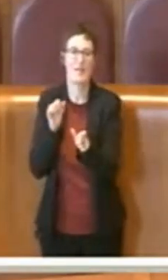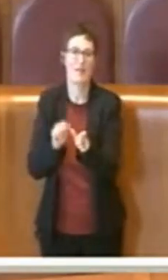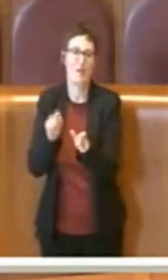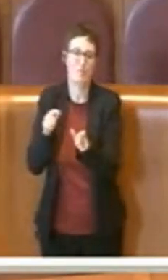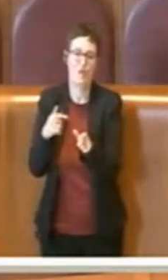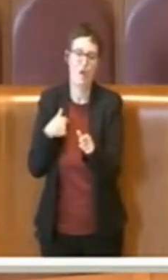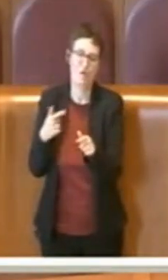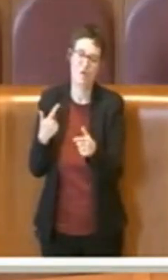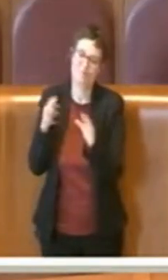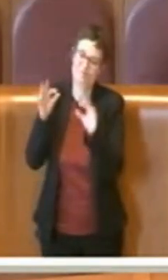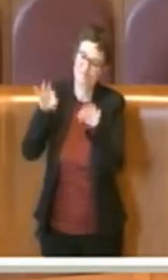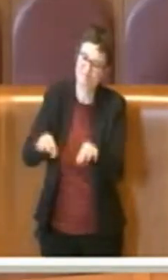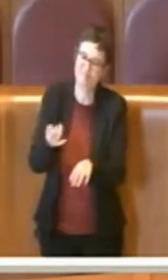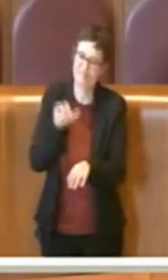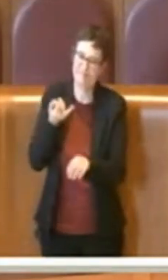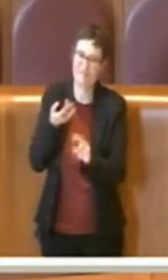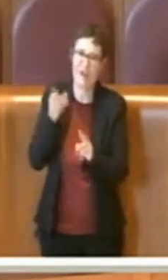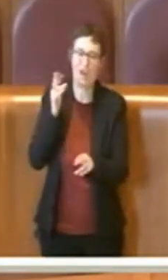una città a misura d'uomo,